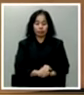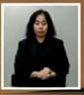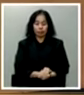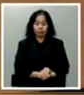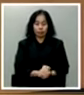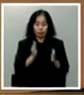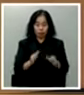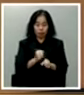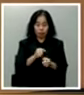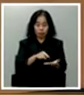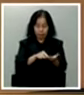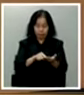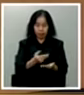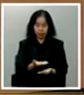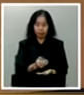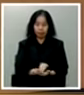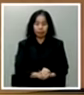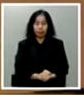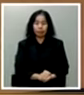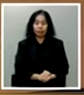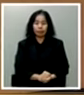เจ้าที่เสนอเลยครับ